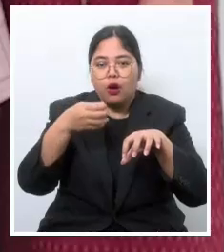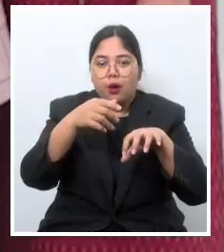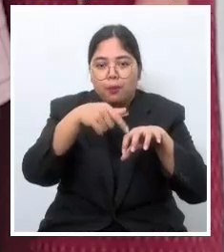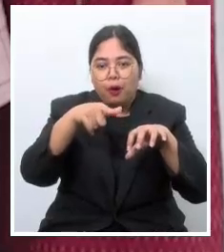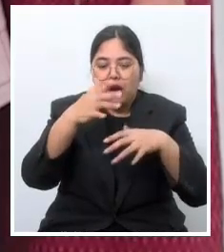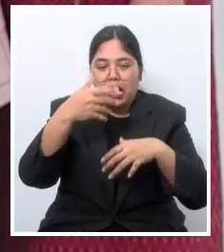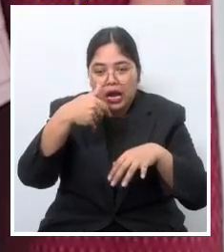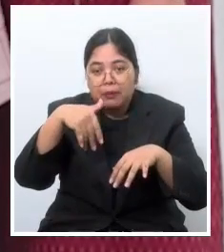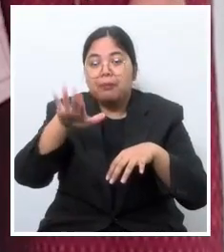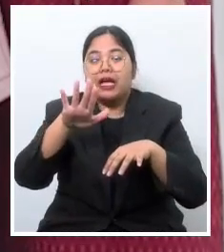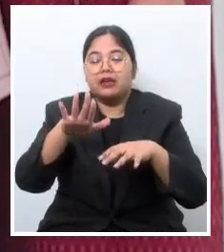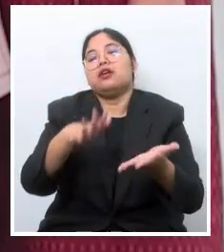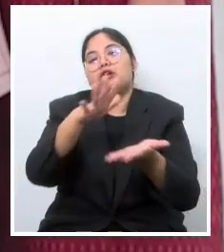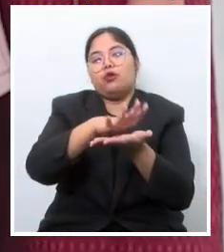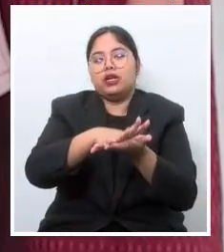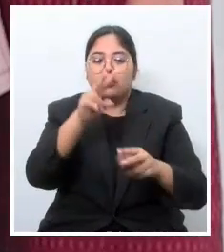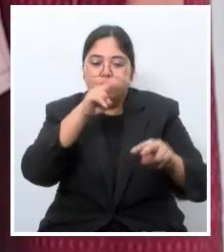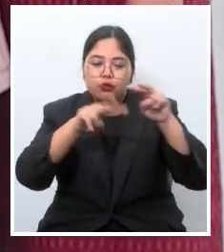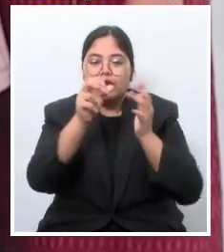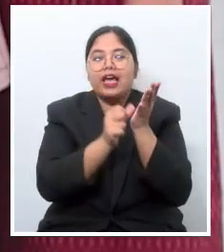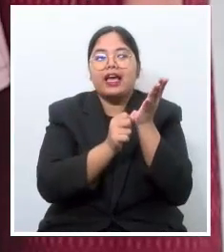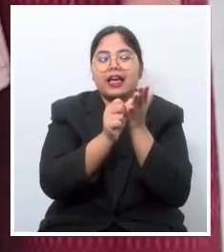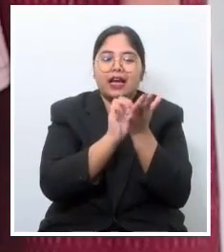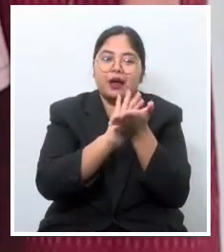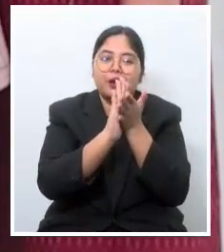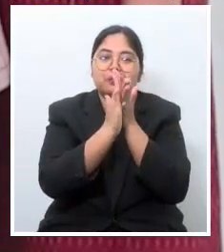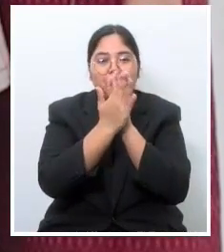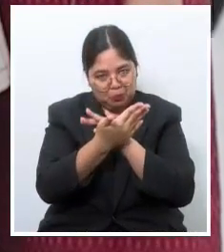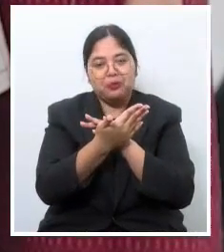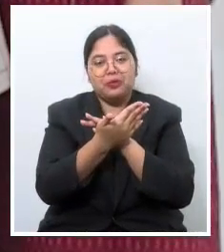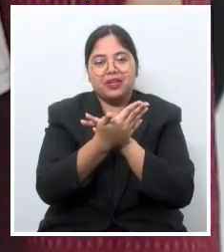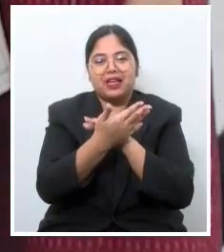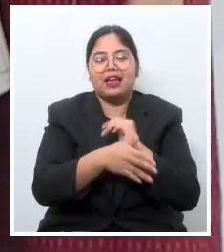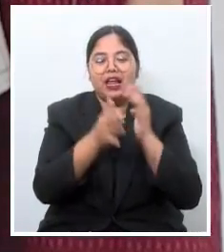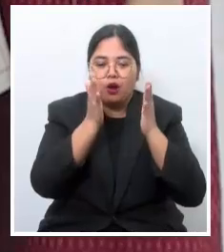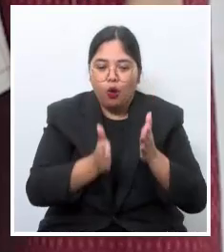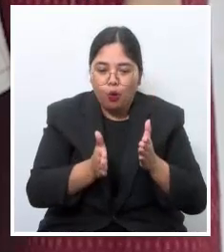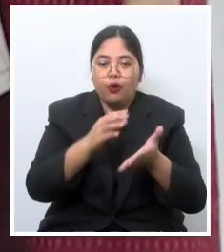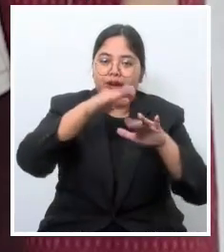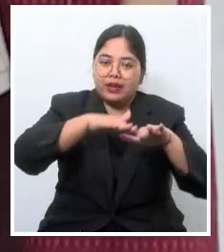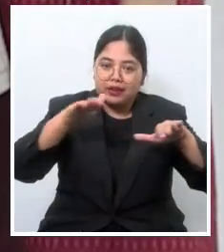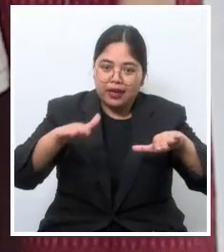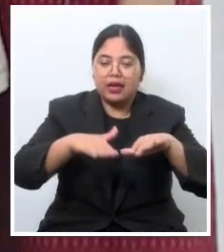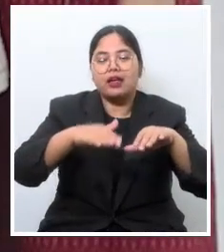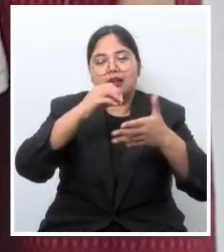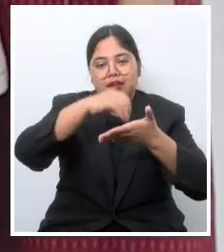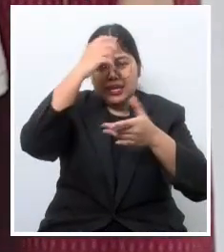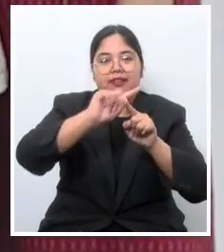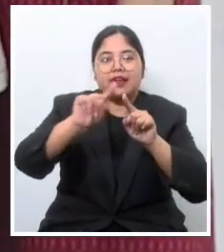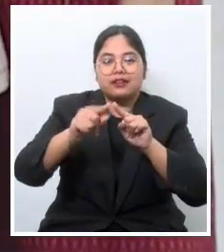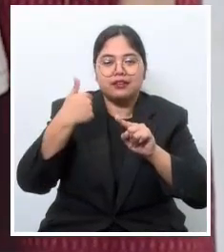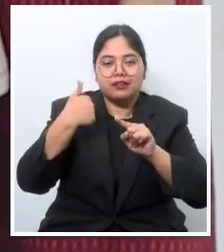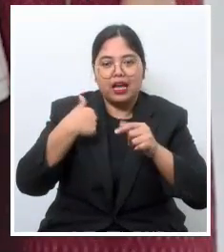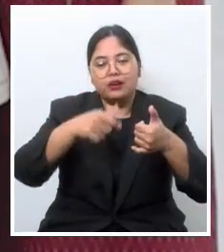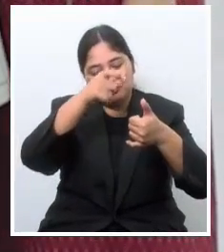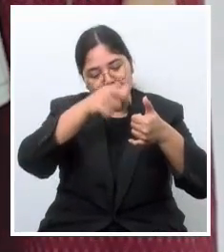พัฒนาผู้เรียนของเราแลก็ครูและบุคลากรเพื่อให้เป็นเด็กที่เราต้องการในคุณลักษณะที่พึง